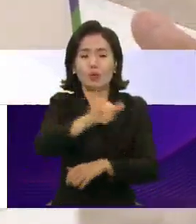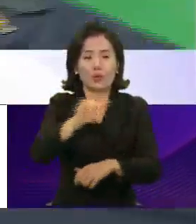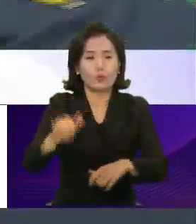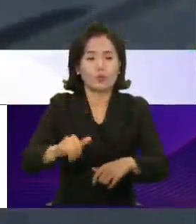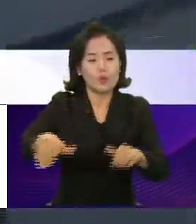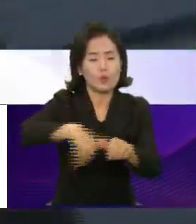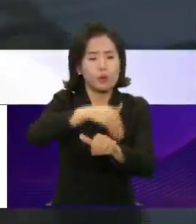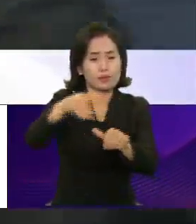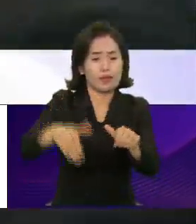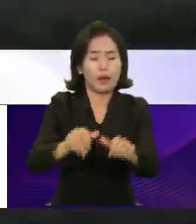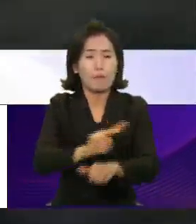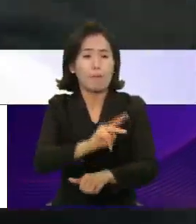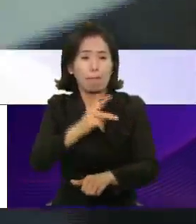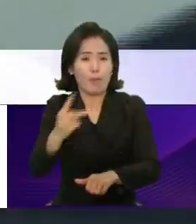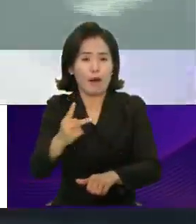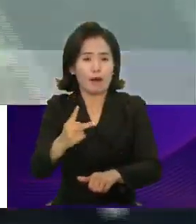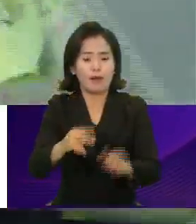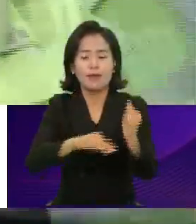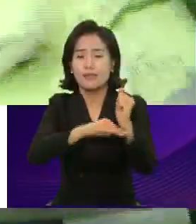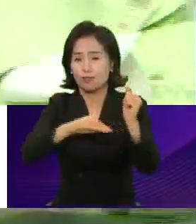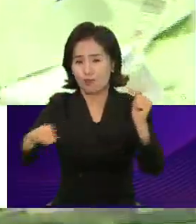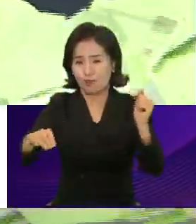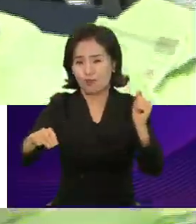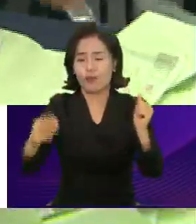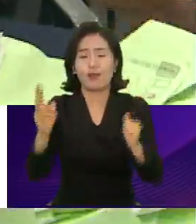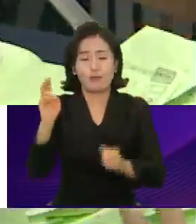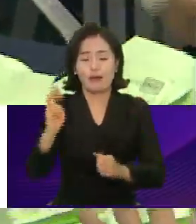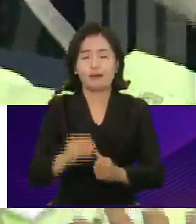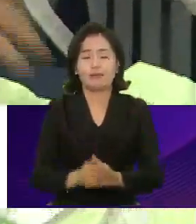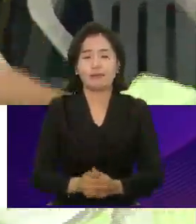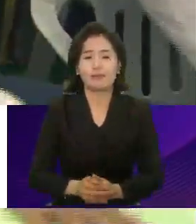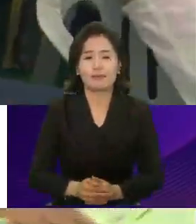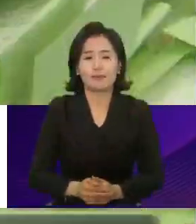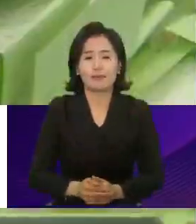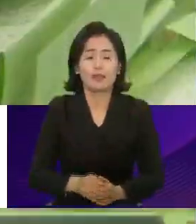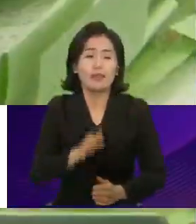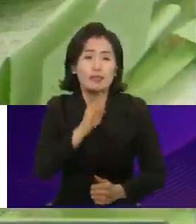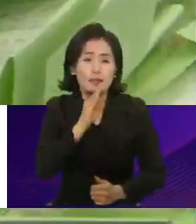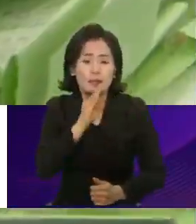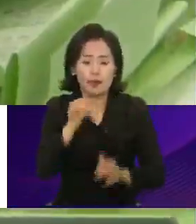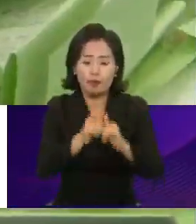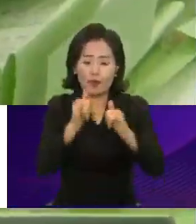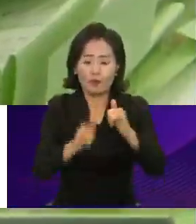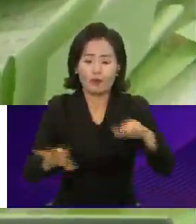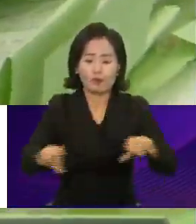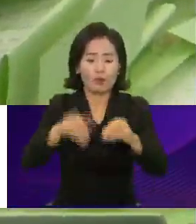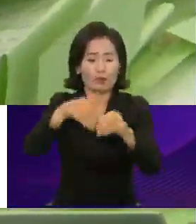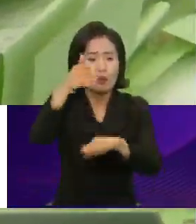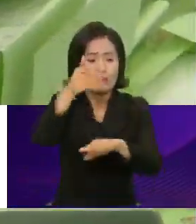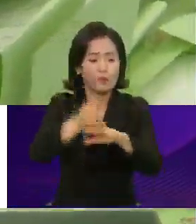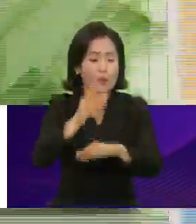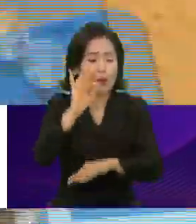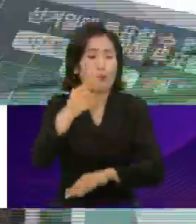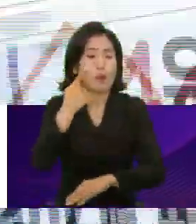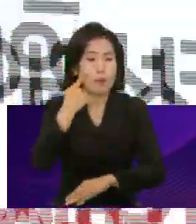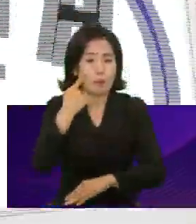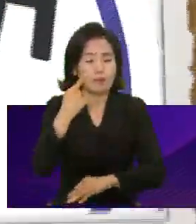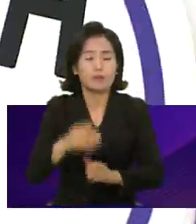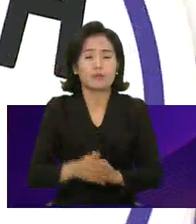전국적인 판세를 좌우하는 바로미터가 되어왔기 때문입니다. 실제로 역대 총선 결과를